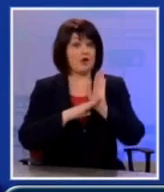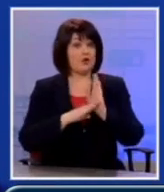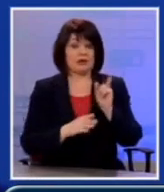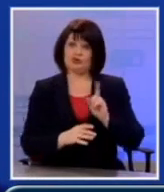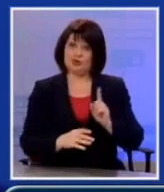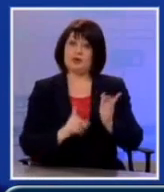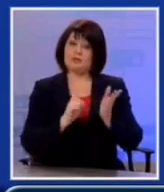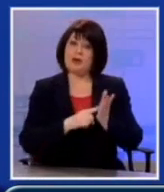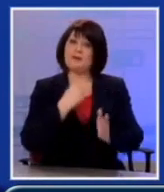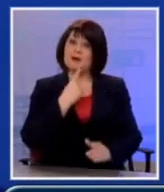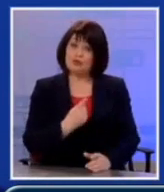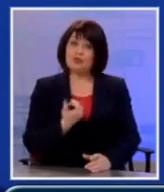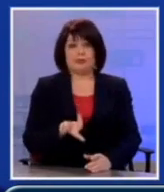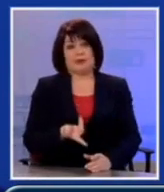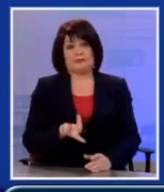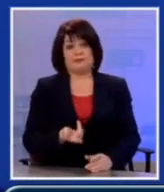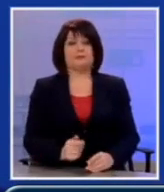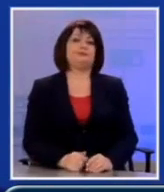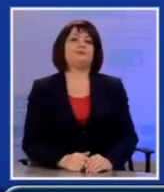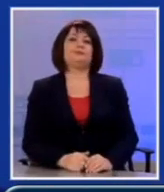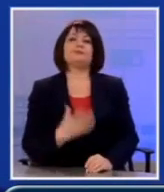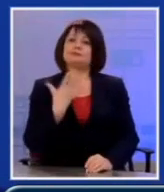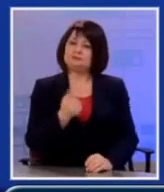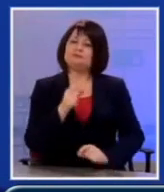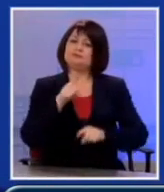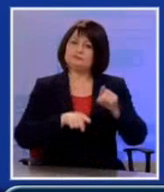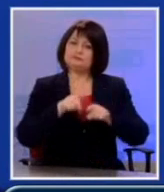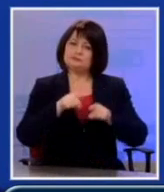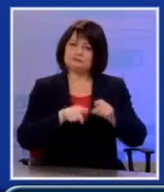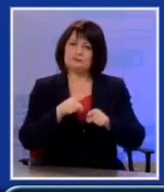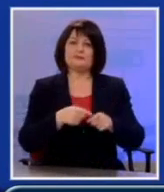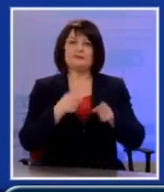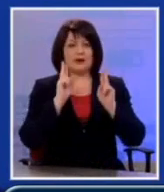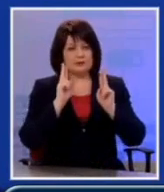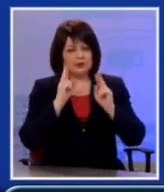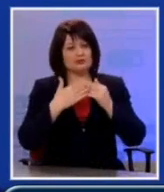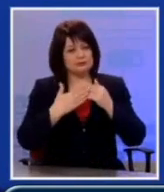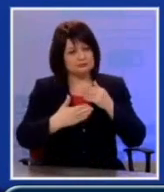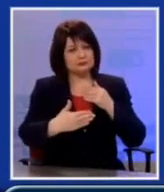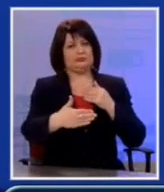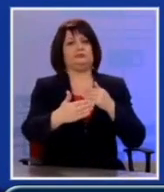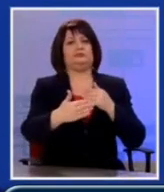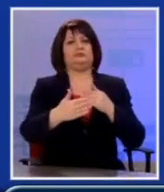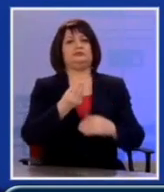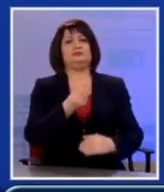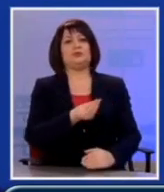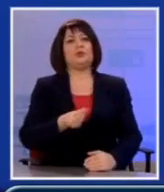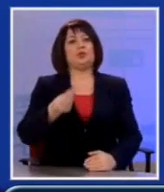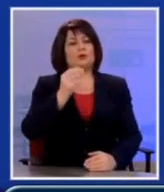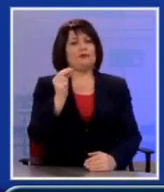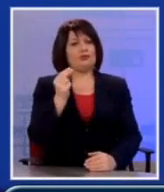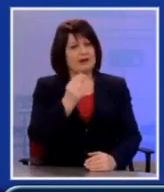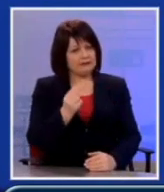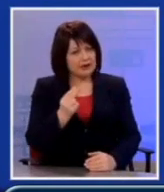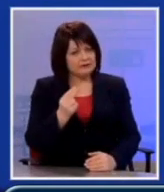αυτό πρέπει να υποθεί. Υπάρχουν και υπήρχαν και ελπίζω ότι θα υπάρχουν ολοένα και περισσότεροι